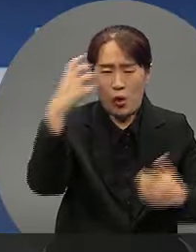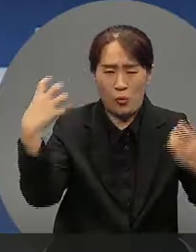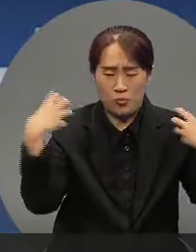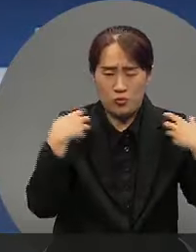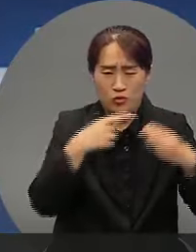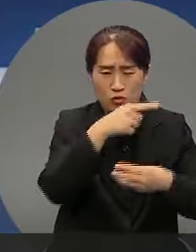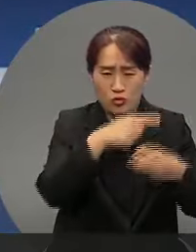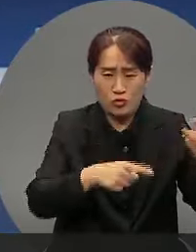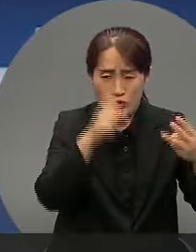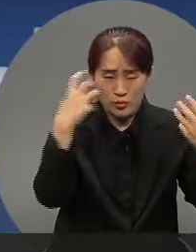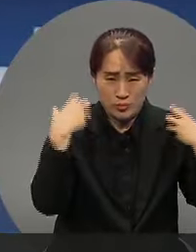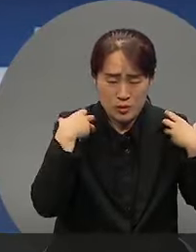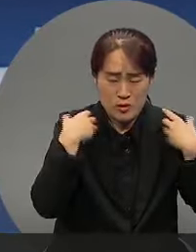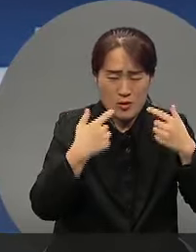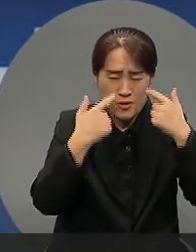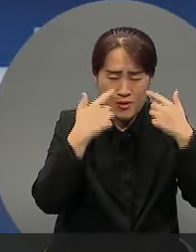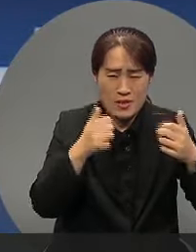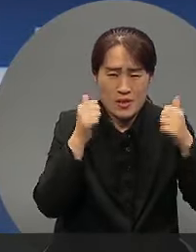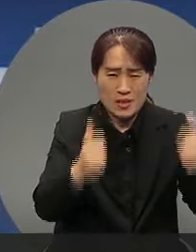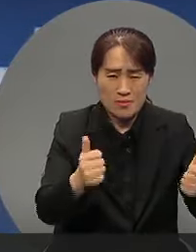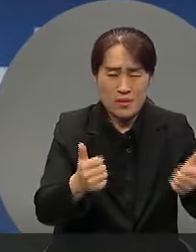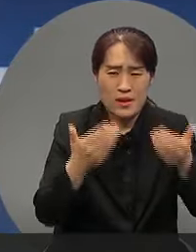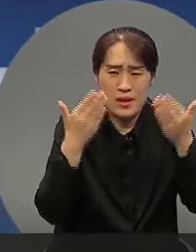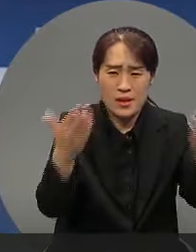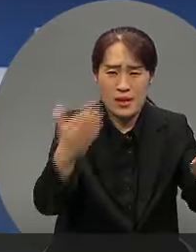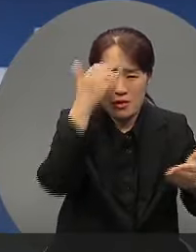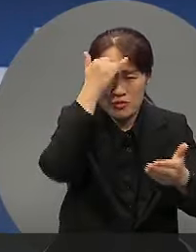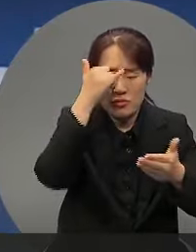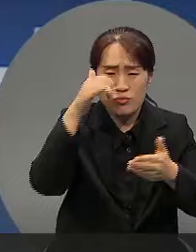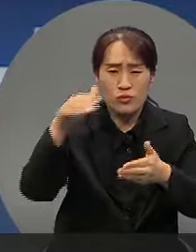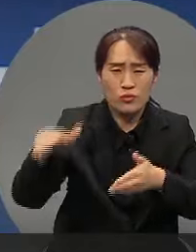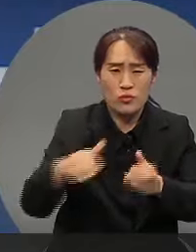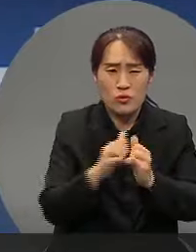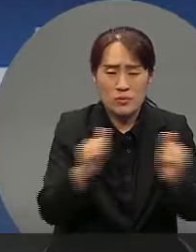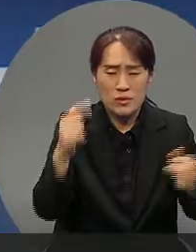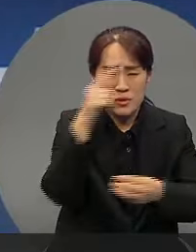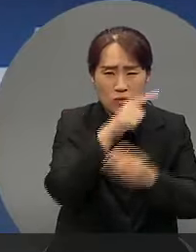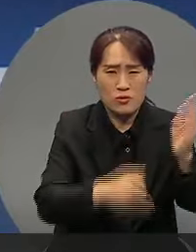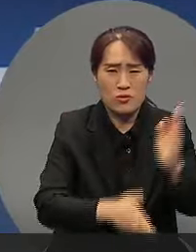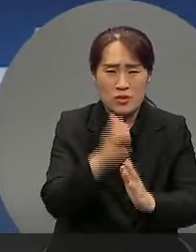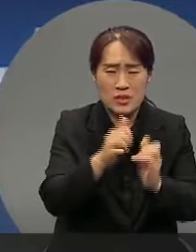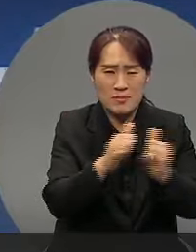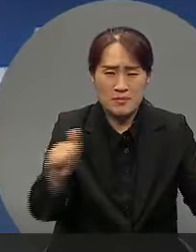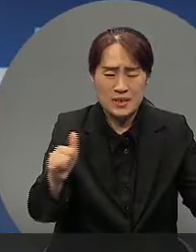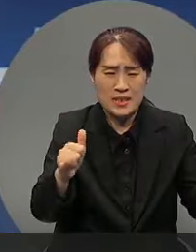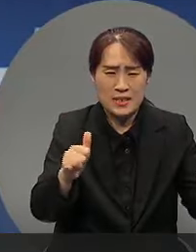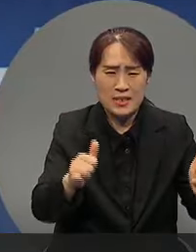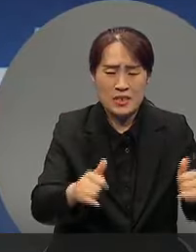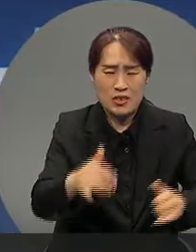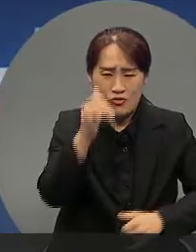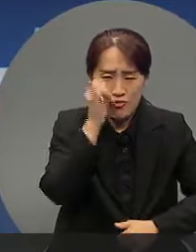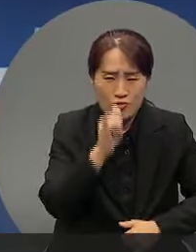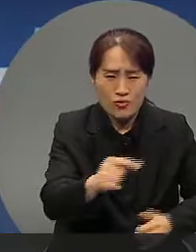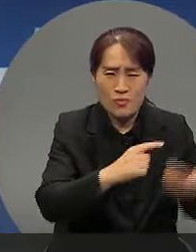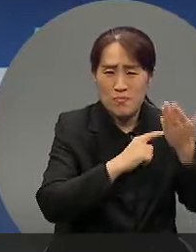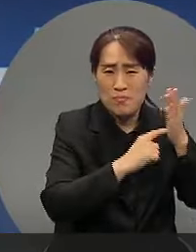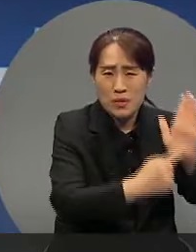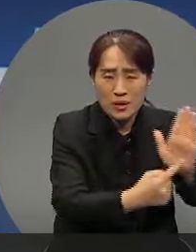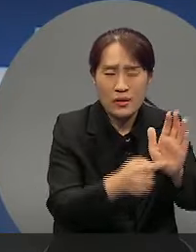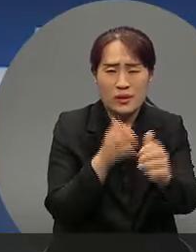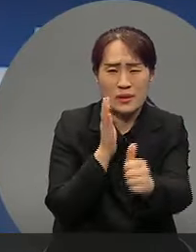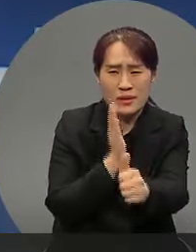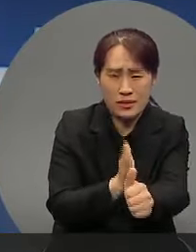심판으로 확실하게 우리 충북도민, 청주시민의 위대함을 보여주시기를